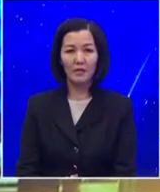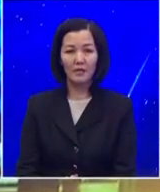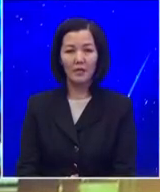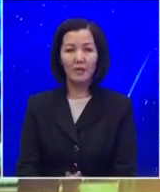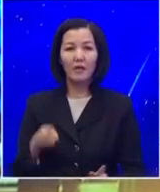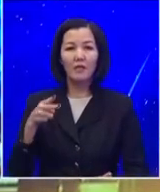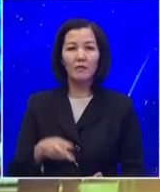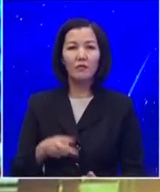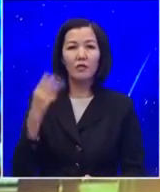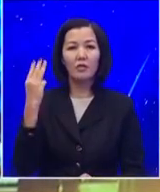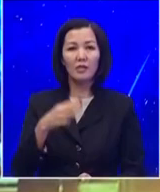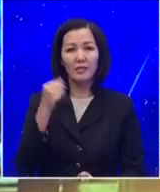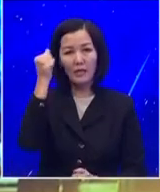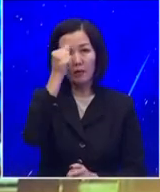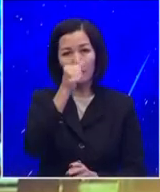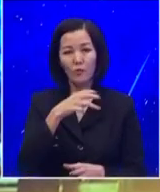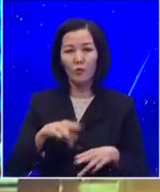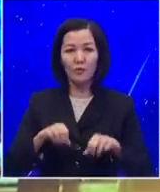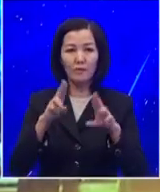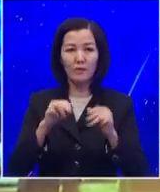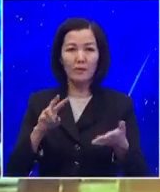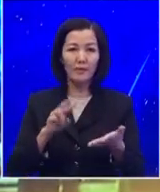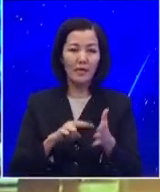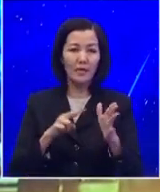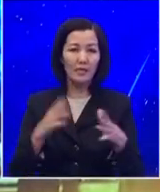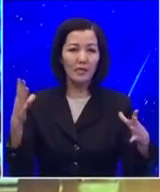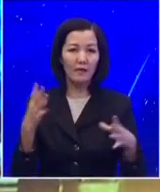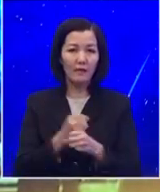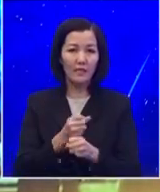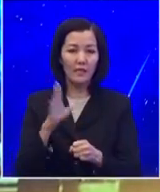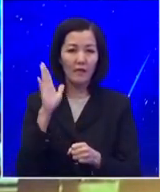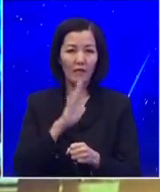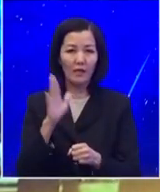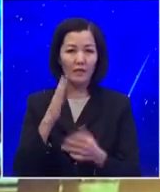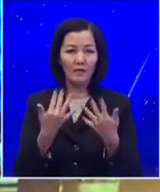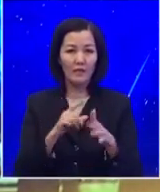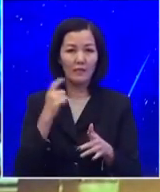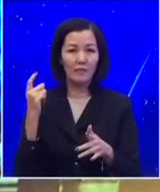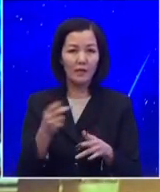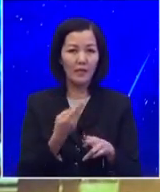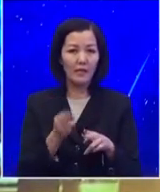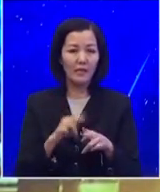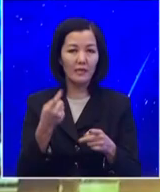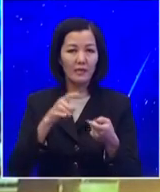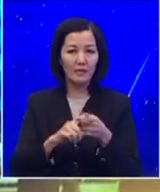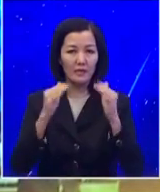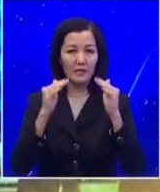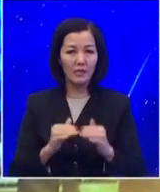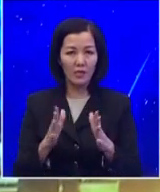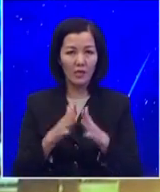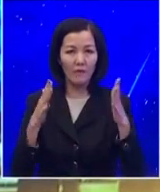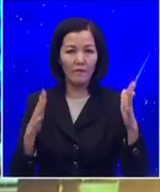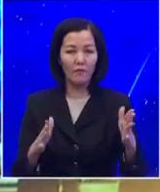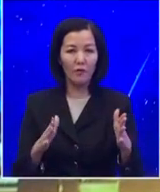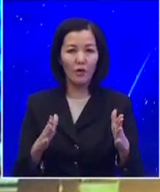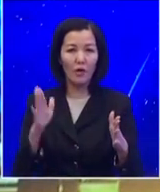К 2030 году специалисты прогнозируют дефицит воды в сельском хозяйстве. Это связано со снижением объема